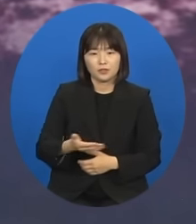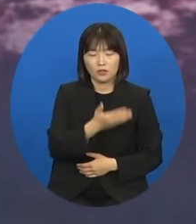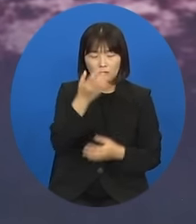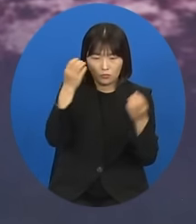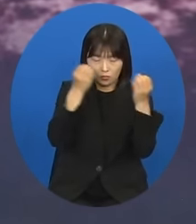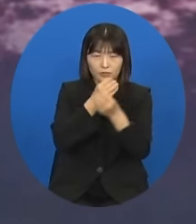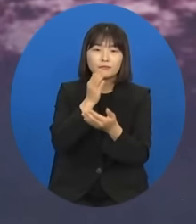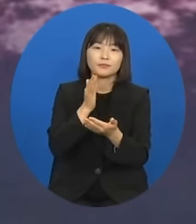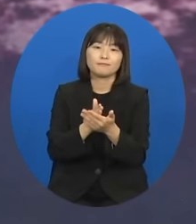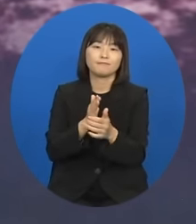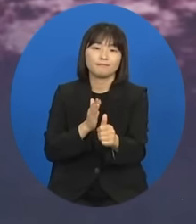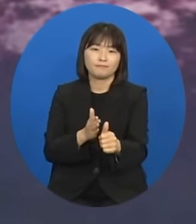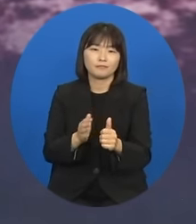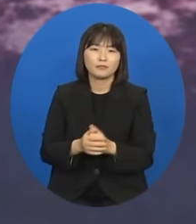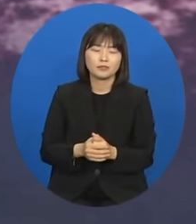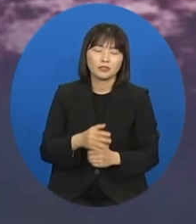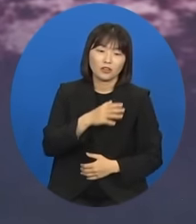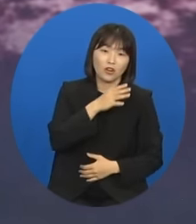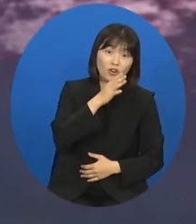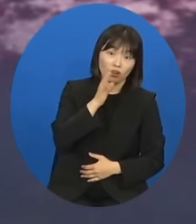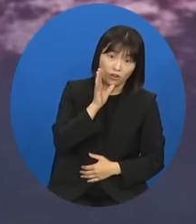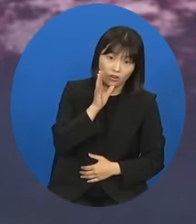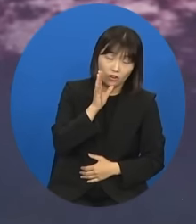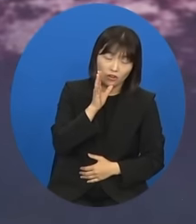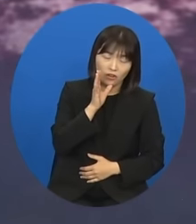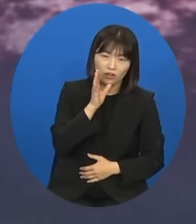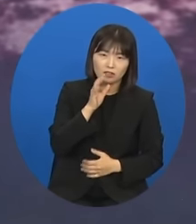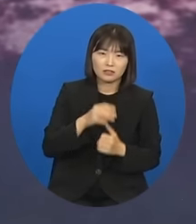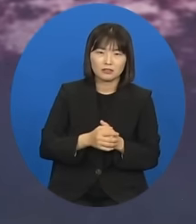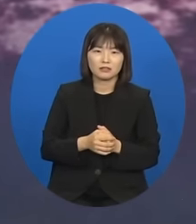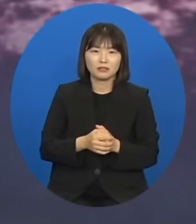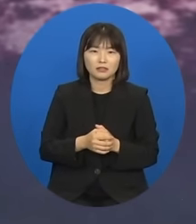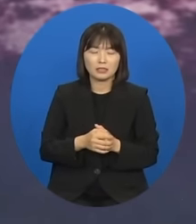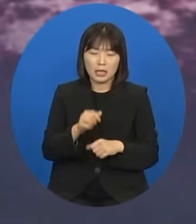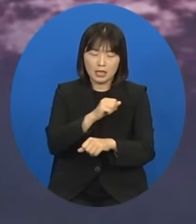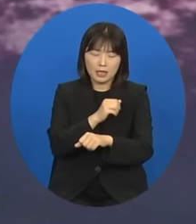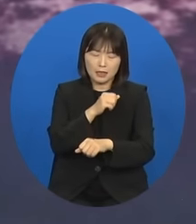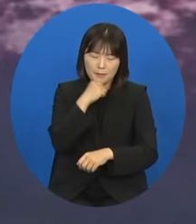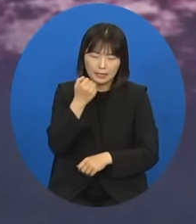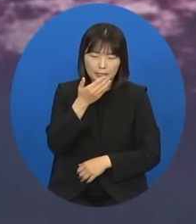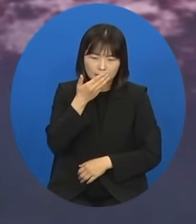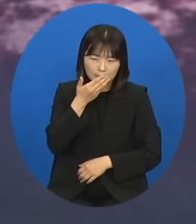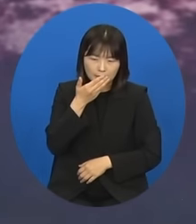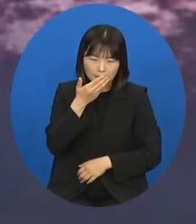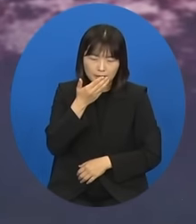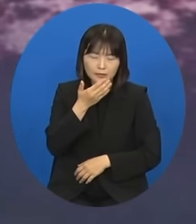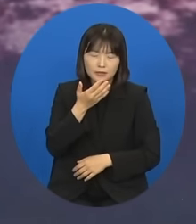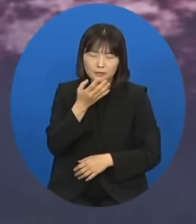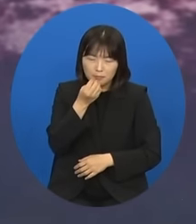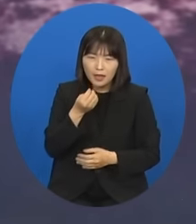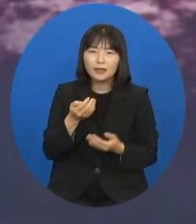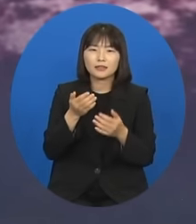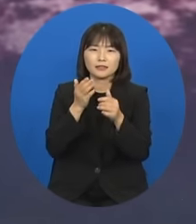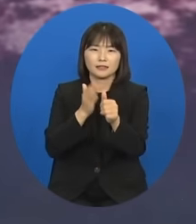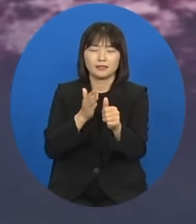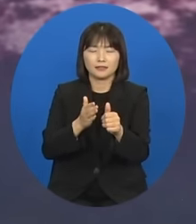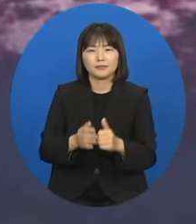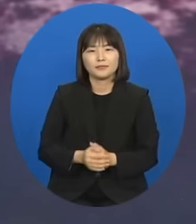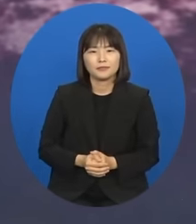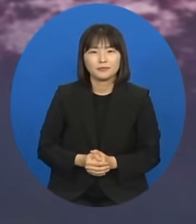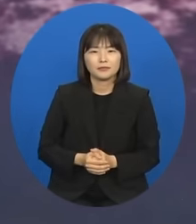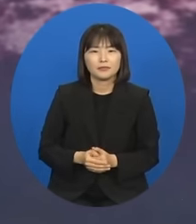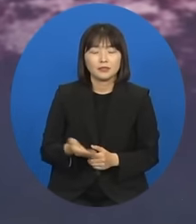바랍니다 우리 어르신들께서 나이가 드실 때마다 정말 마있는 음식을 많이 드시기를 원합니다 그런데이 지금